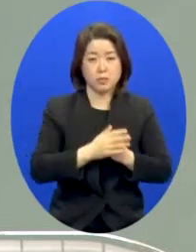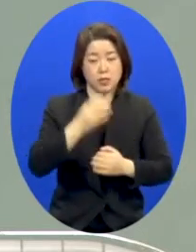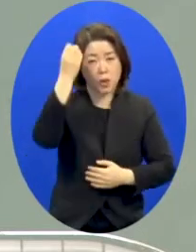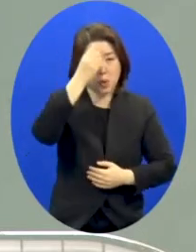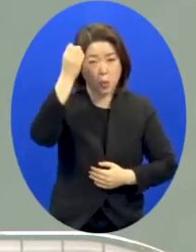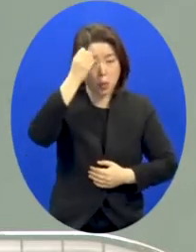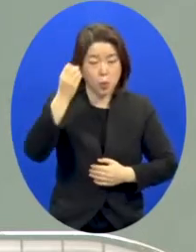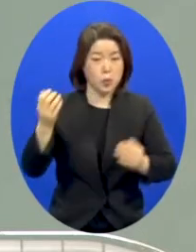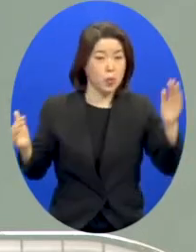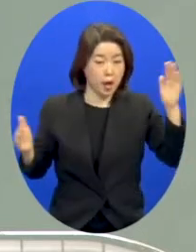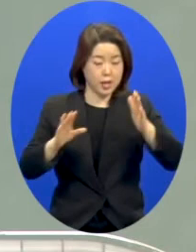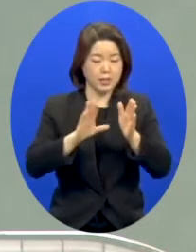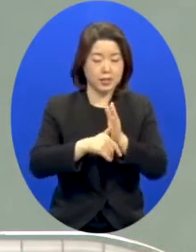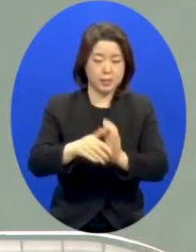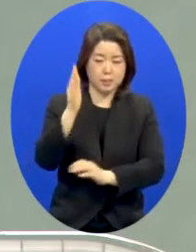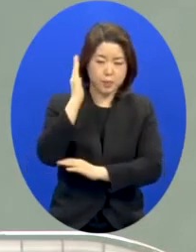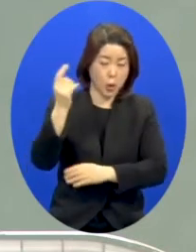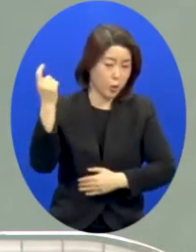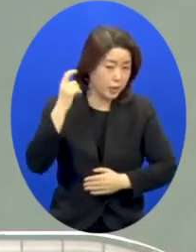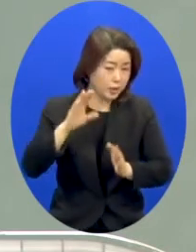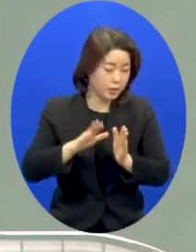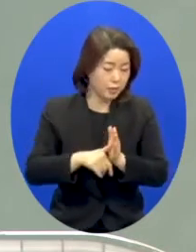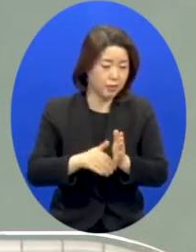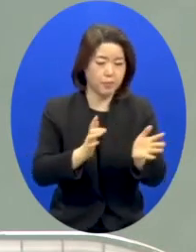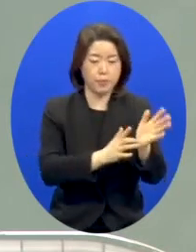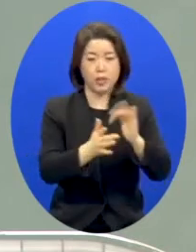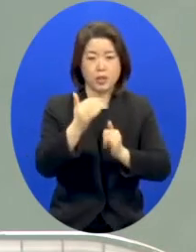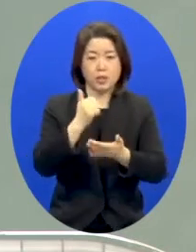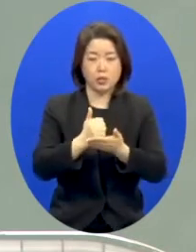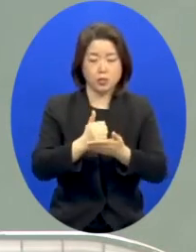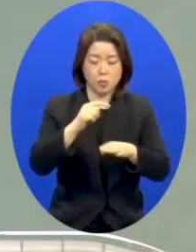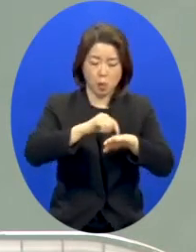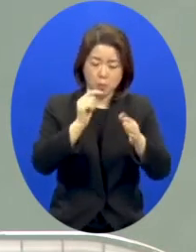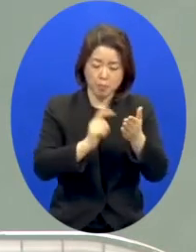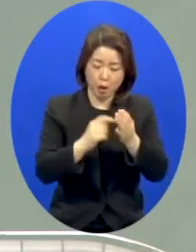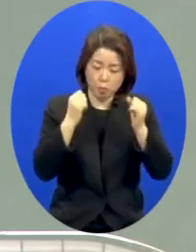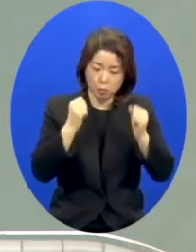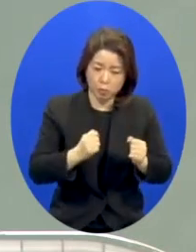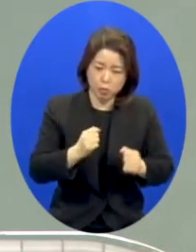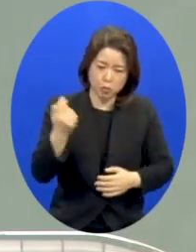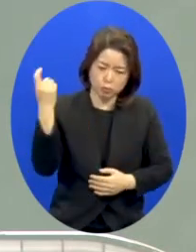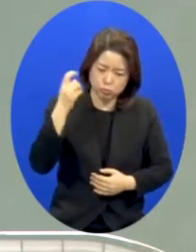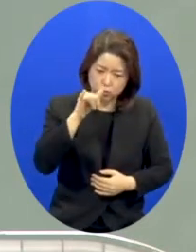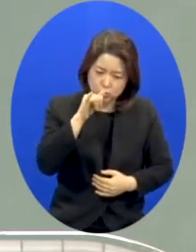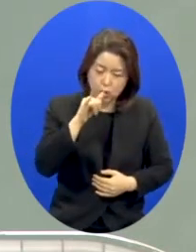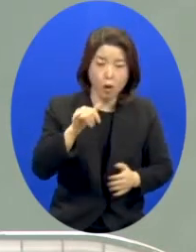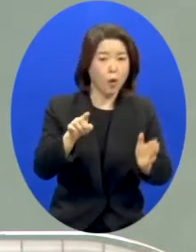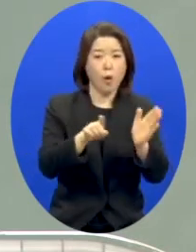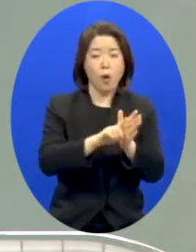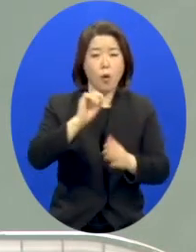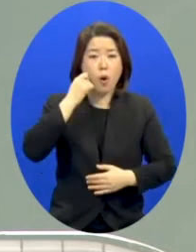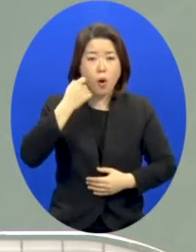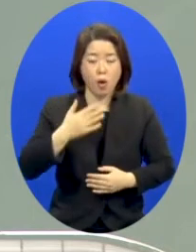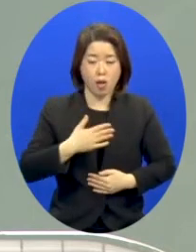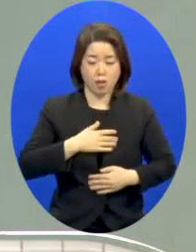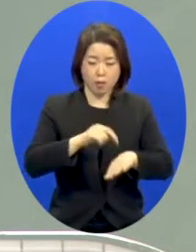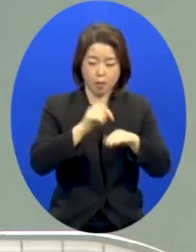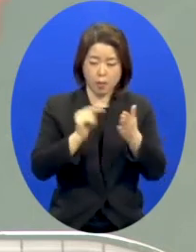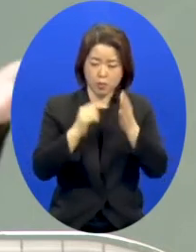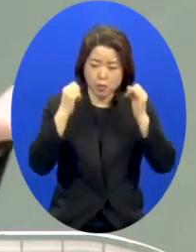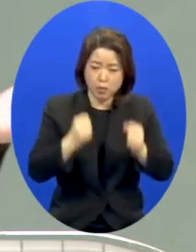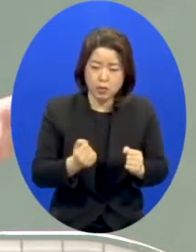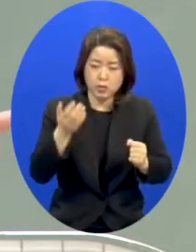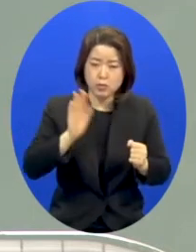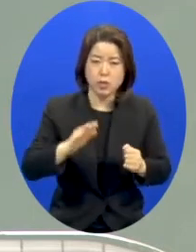들으면서 예수님은 우리 마음에 계시다고 들었는데 믿어지지가 않았습니다 예수님이 내 마음의 계시다면 내가